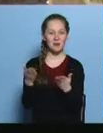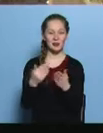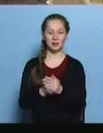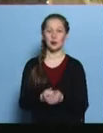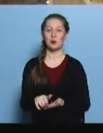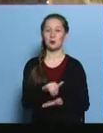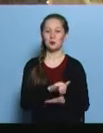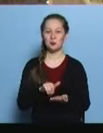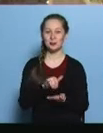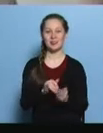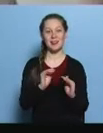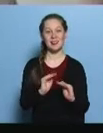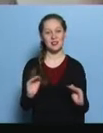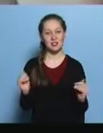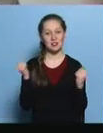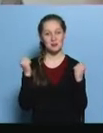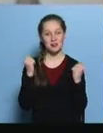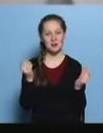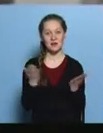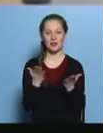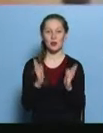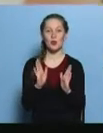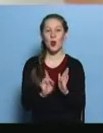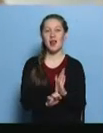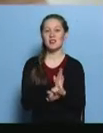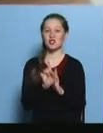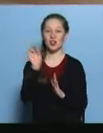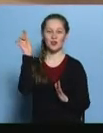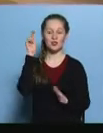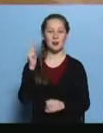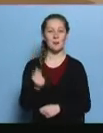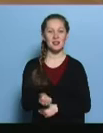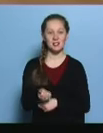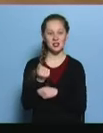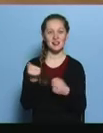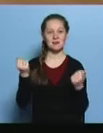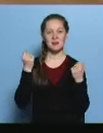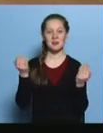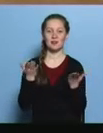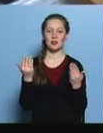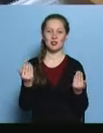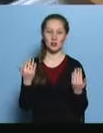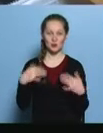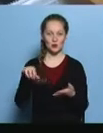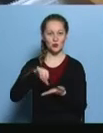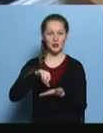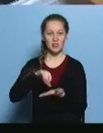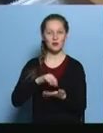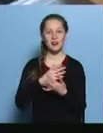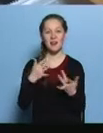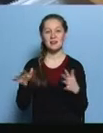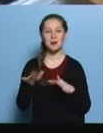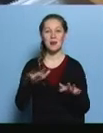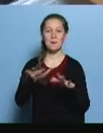Удмуртии, маленьких детишек, спортсменов, которые только начинают учиться, поддержать спортсменов, которые сейчас уже участвуют в различных